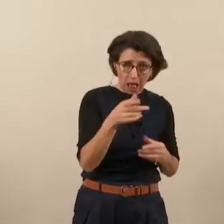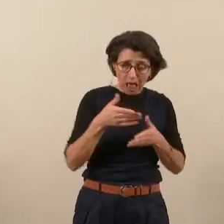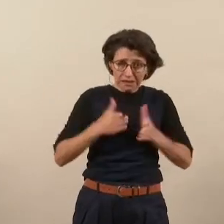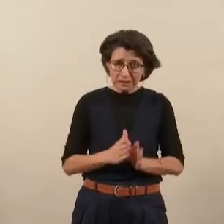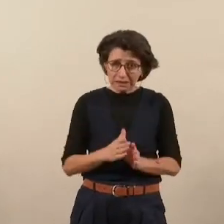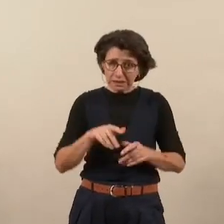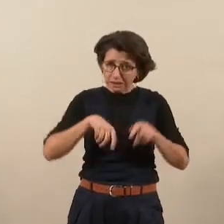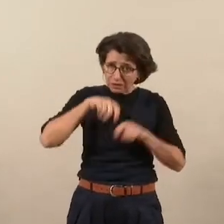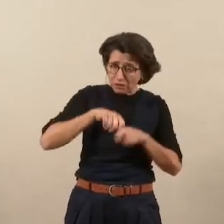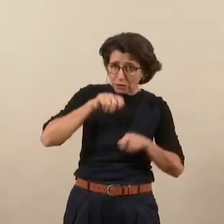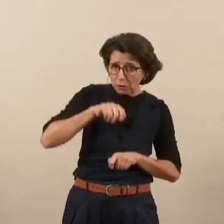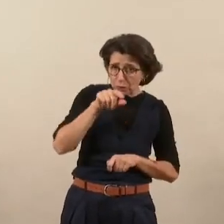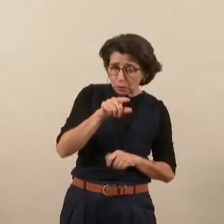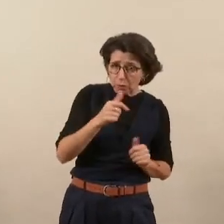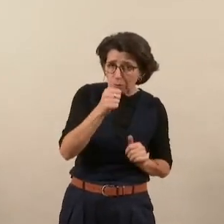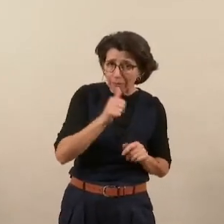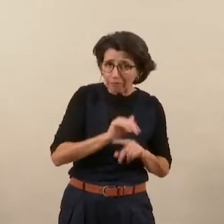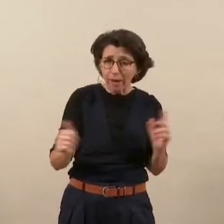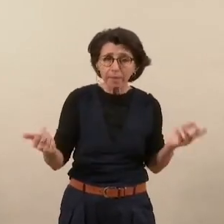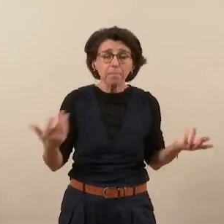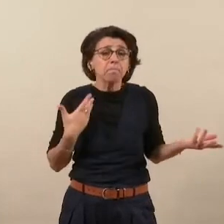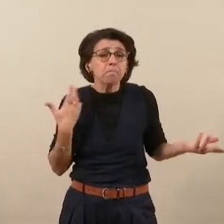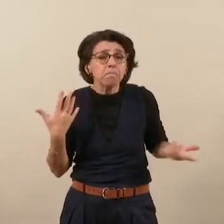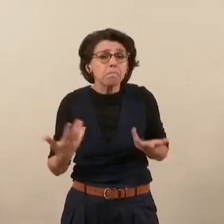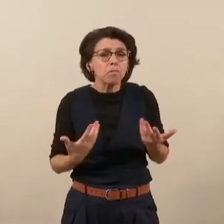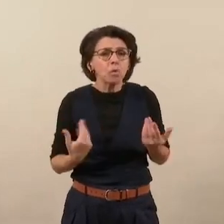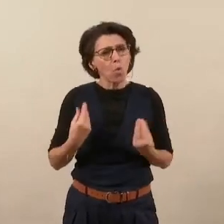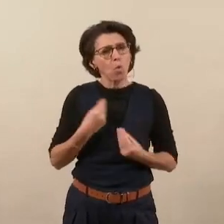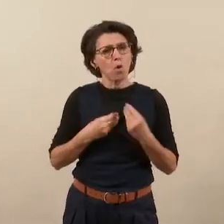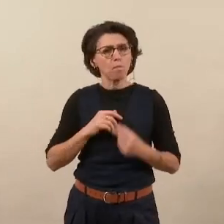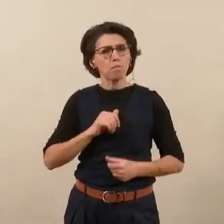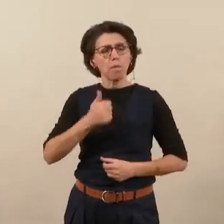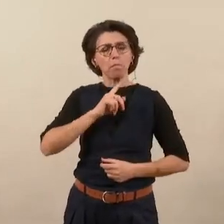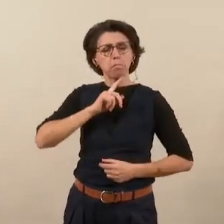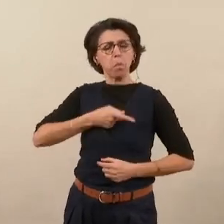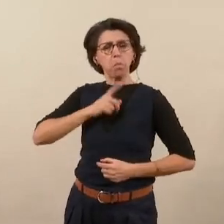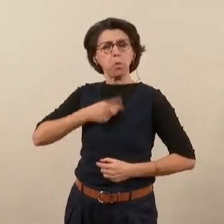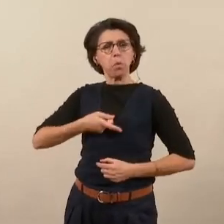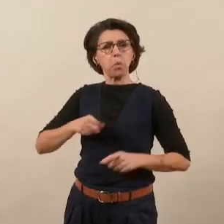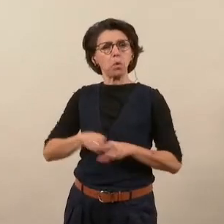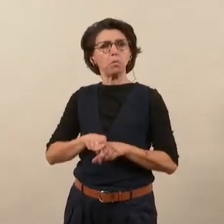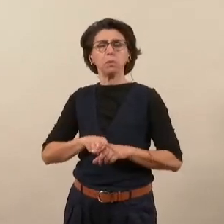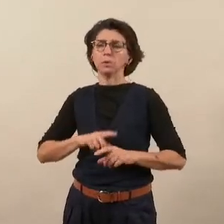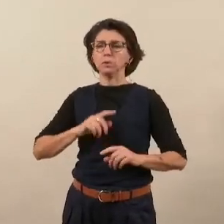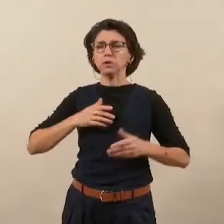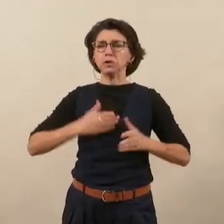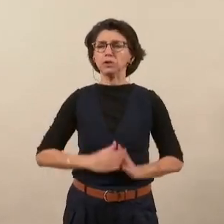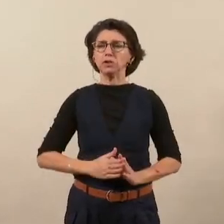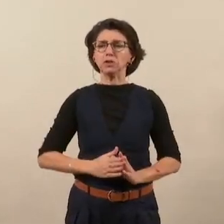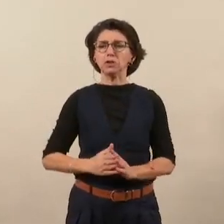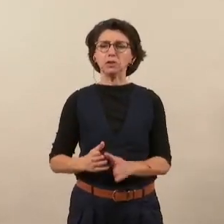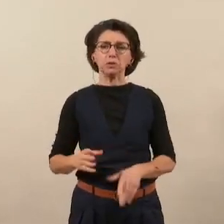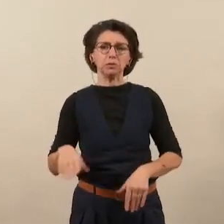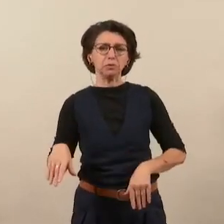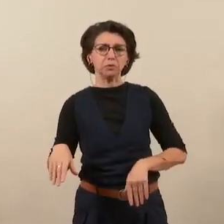moins que vous ne décidiez d'une manière péremptoire et stalinienne, comme vous en avez l'habitude, comment doivent vivre les gens.